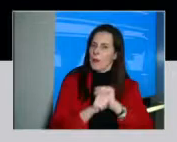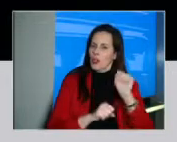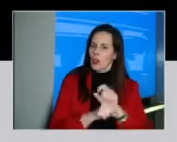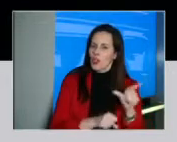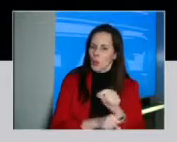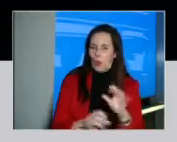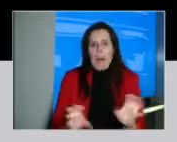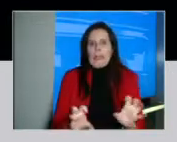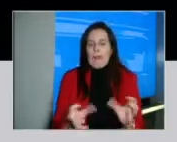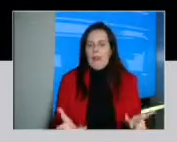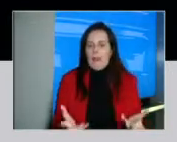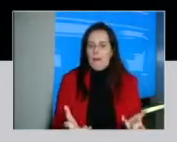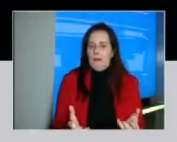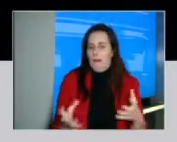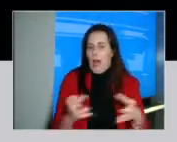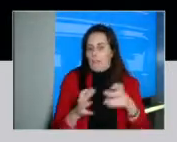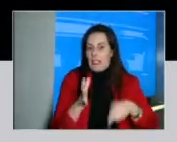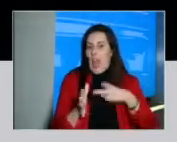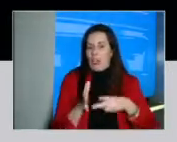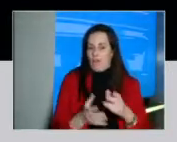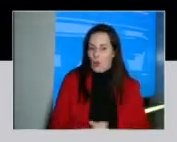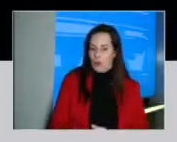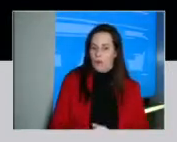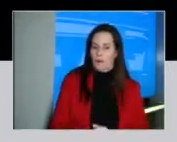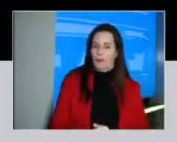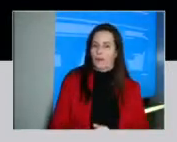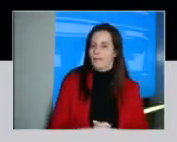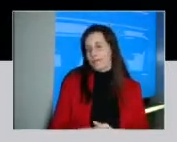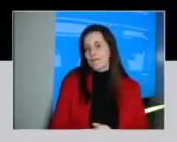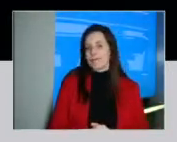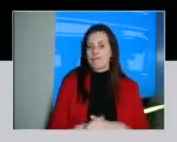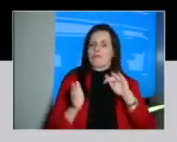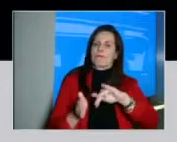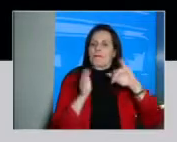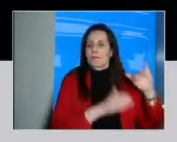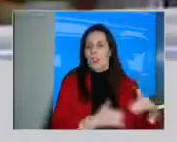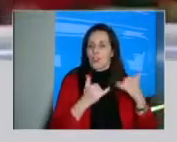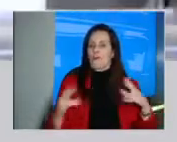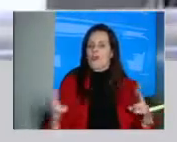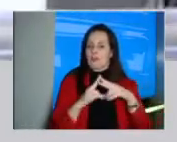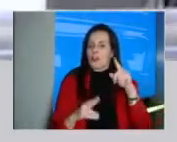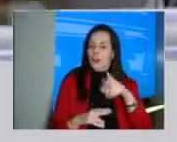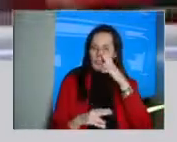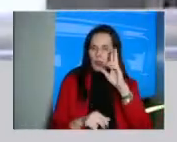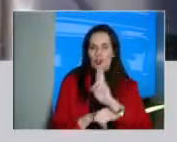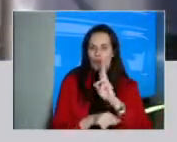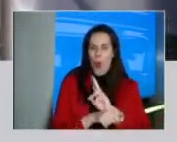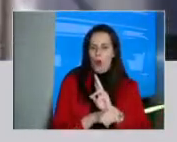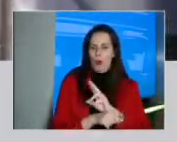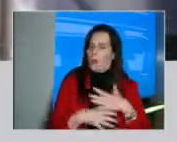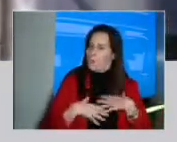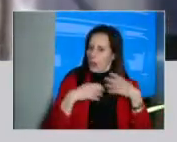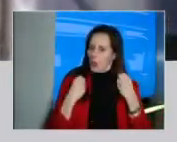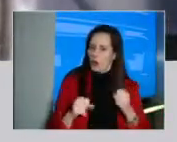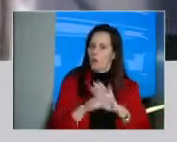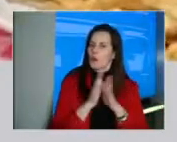זוגות מעצבנים בפני חברת רכבות מרכזית במדינה. דביק. ונעבור לצרפת, שם מנסים לשמור על בריאות